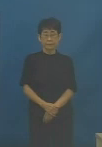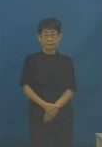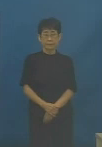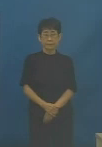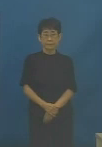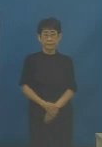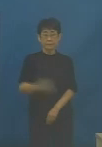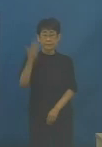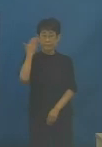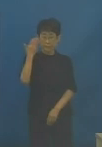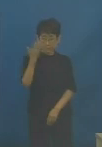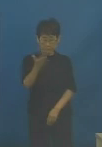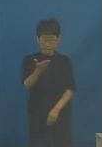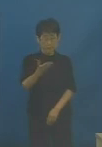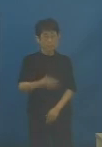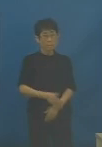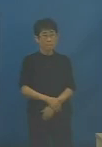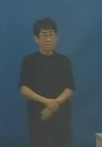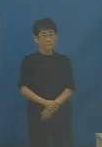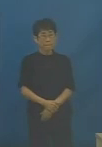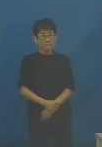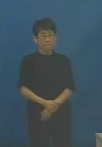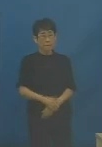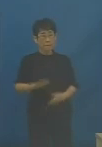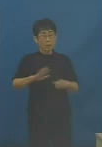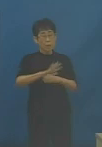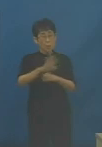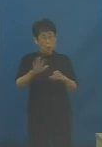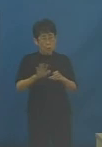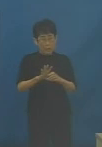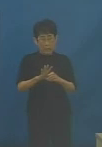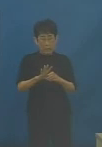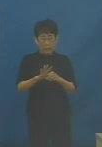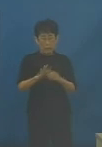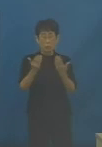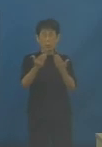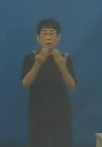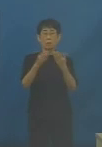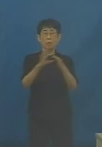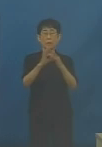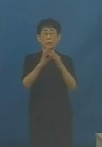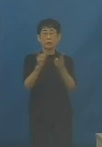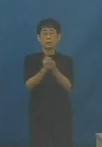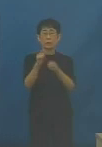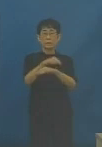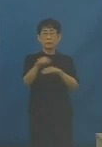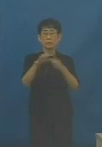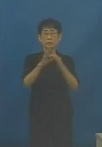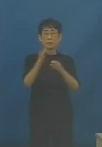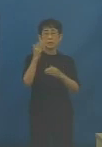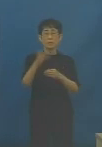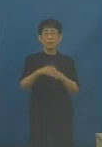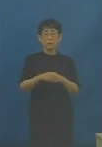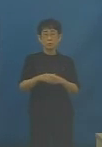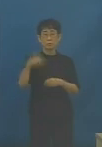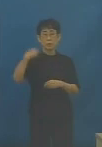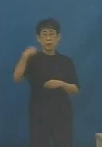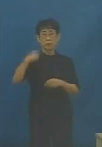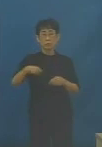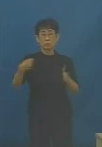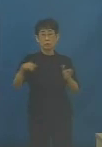日本海新聞の松本です。コロナの学校関係の対策についてお伺いしたいと思います。夏休みが明け